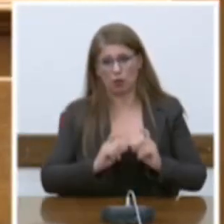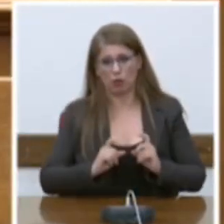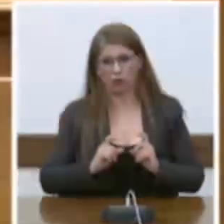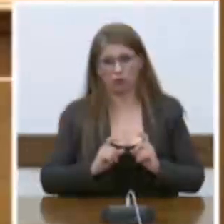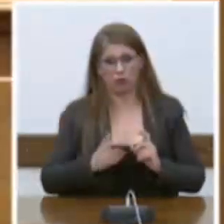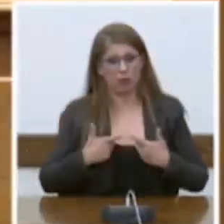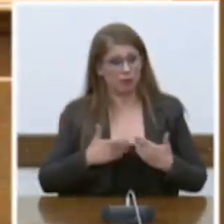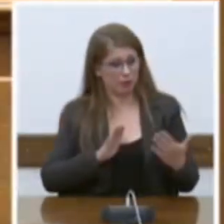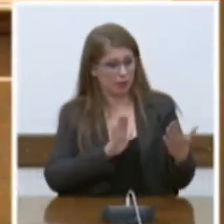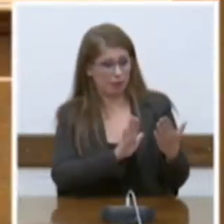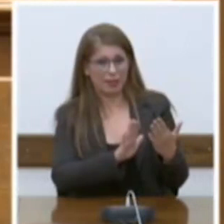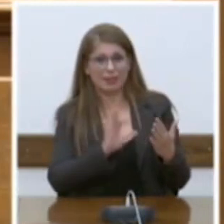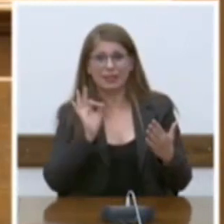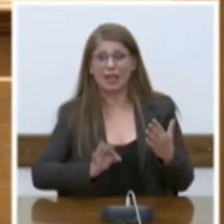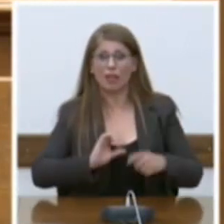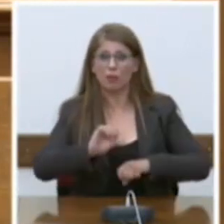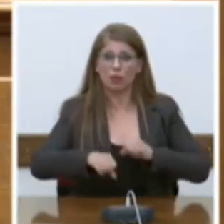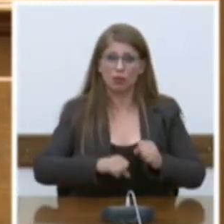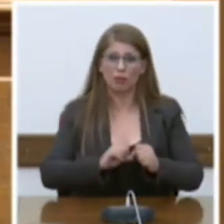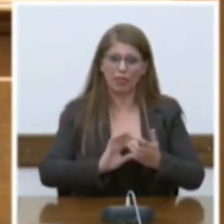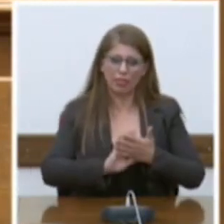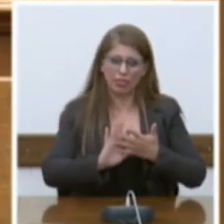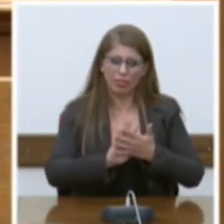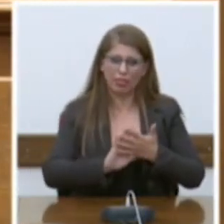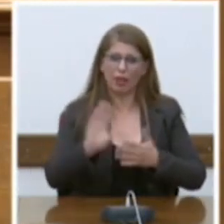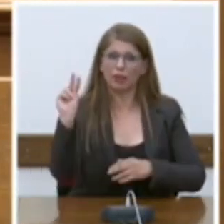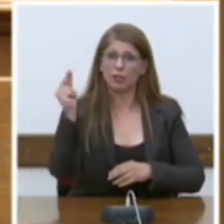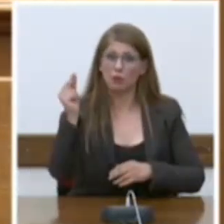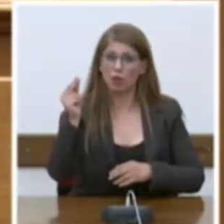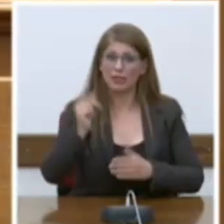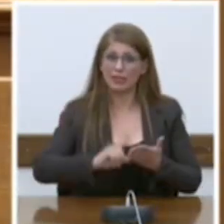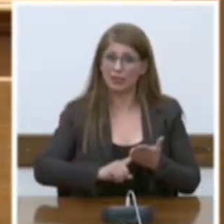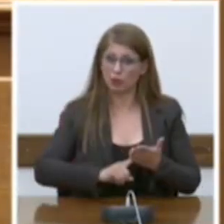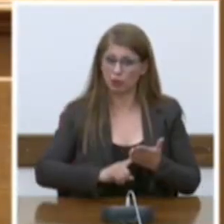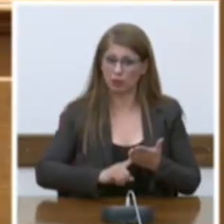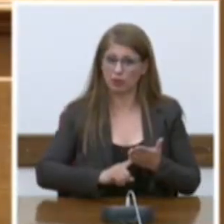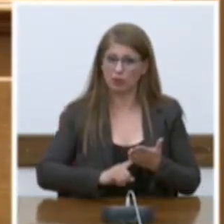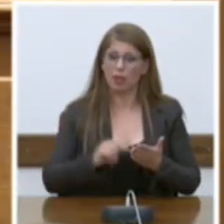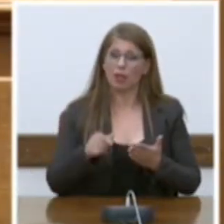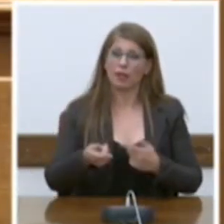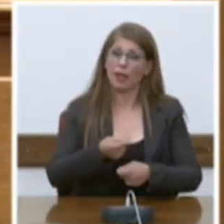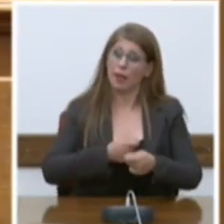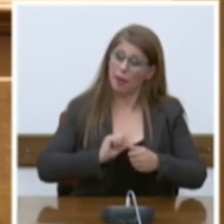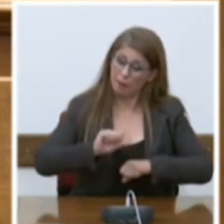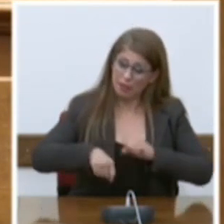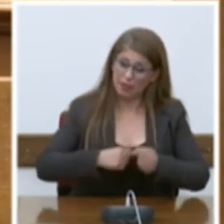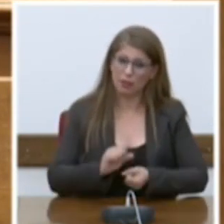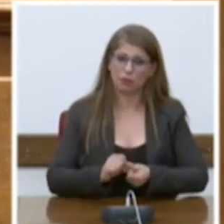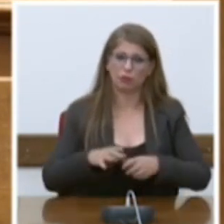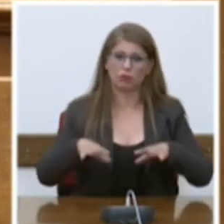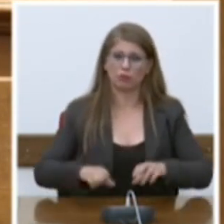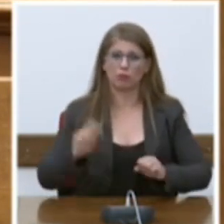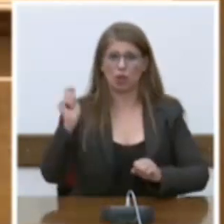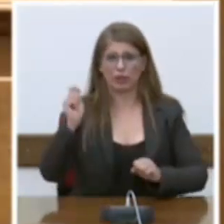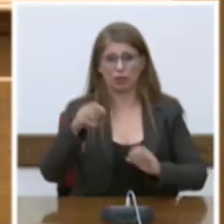Στεκόμαστε απέναντι σε κάθε προσπάθεια αλλίωσης της πολιτιστικής μας ταυτότητας και της επιχειρούμενης από το καθεστωτικό πολιτικό